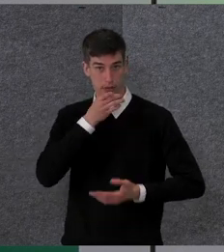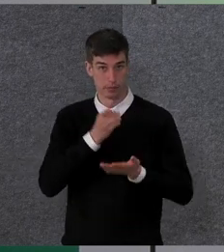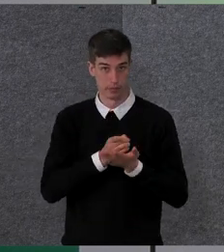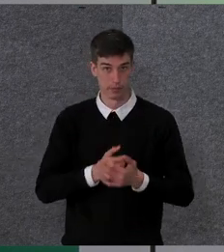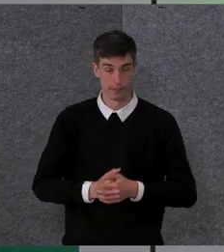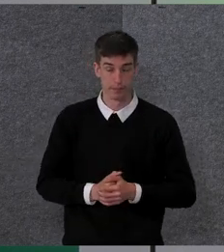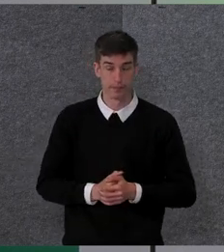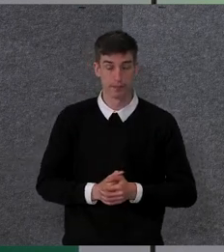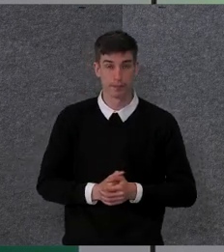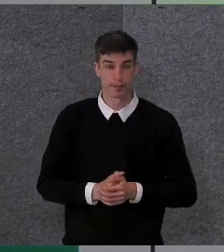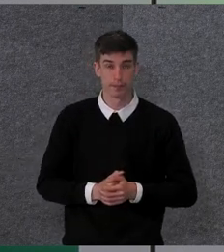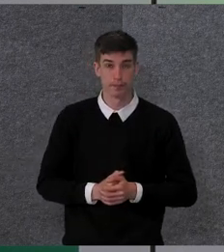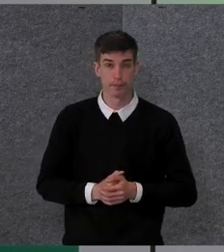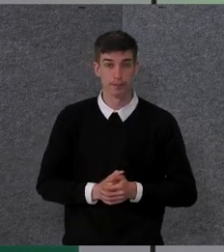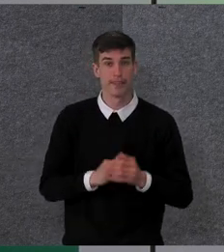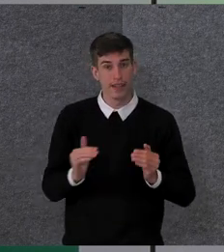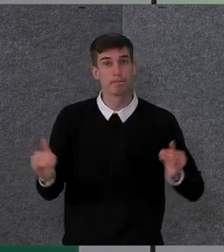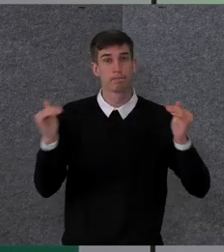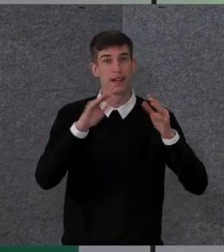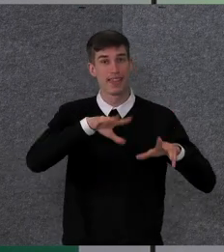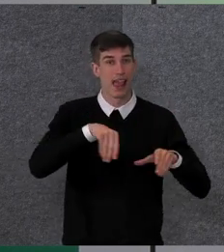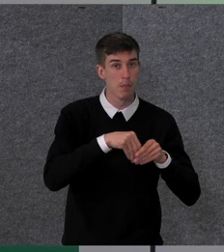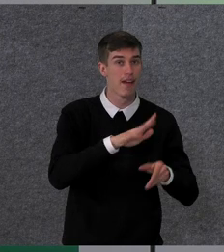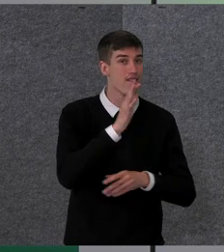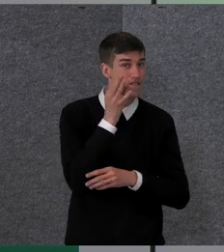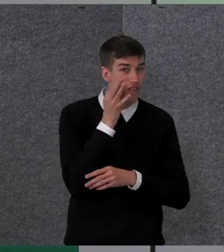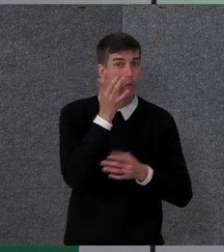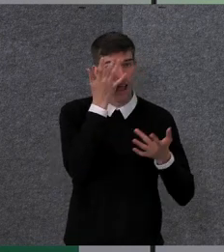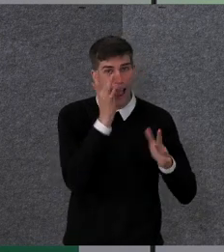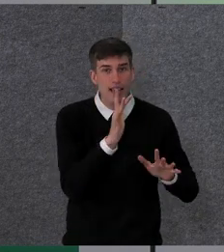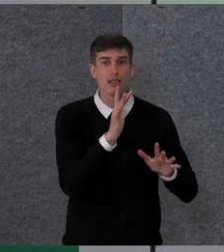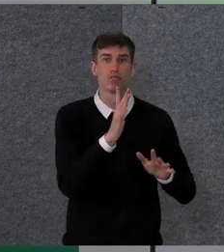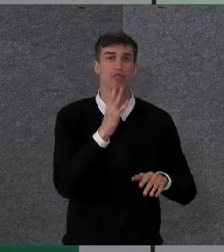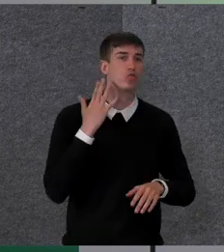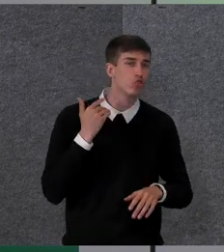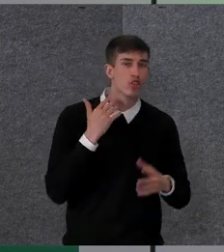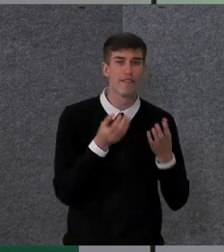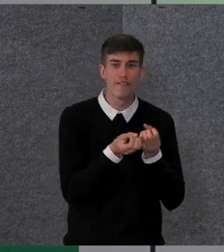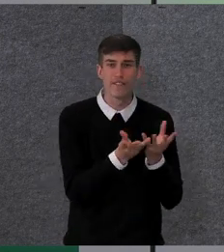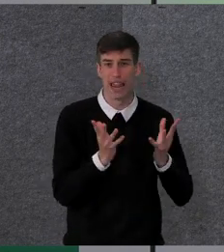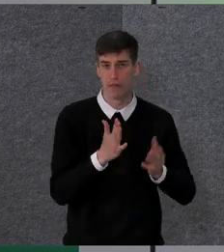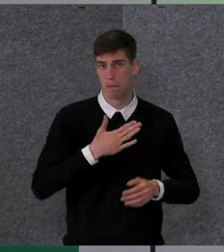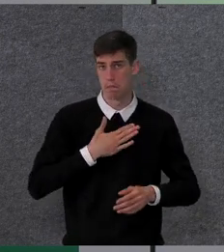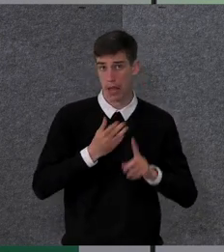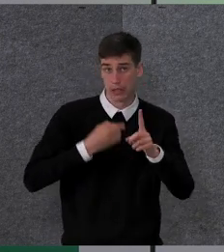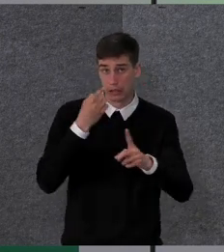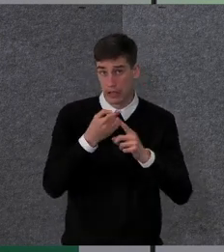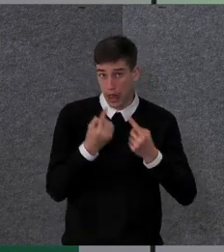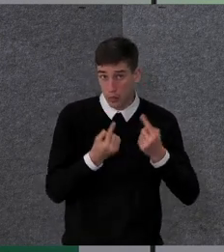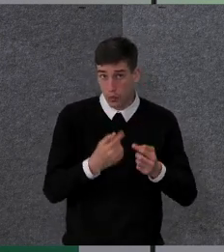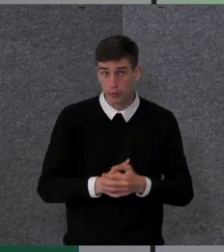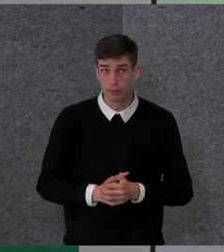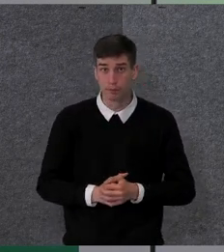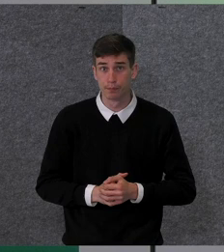Grundsätze, dass ebenso wie die gleichberechtigte Teilhabe von Frauen die Anerkennung geschlechtlicher Vielfalt ist ein Ziel von uns Grünen und das machen wir da einfach